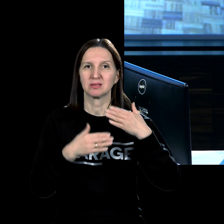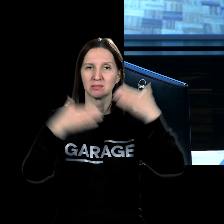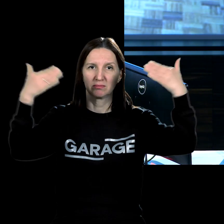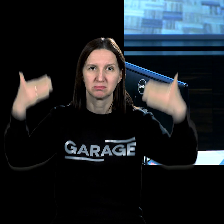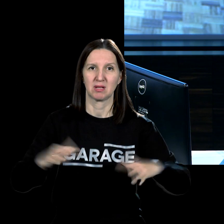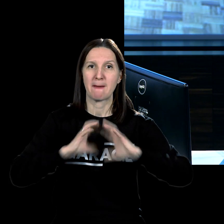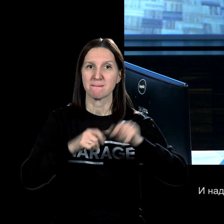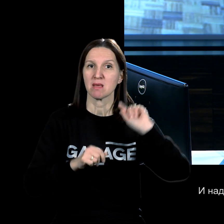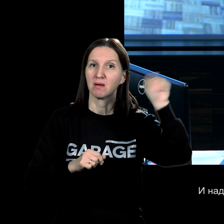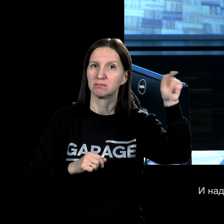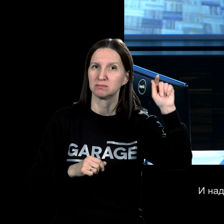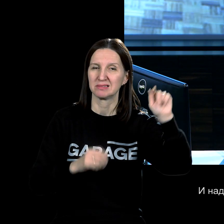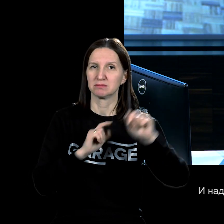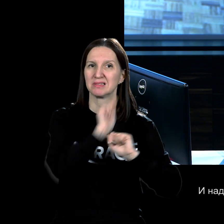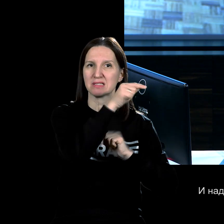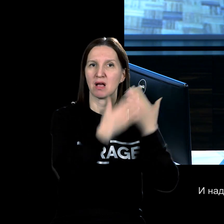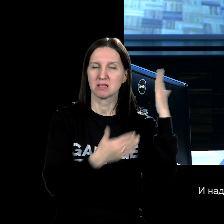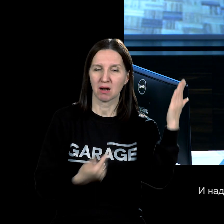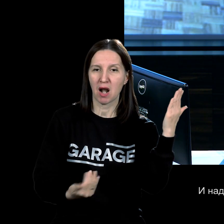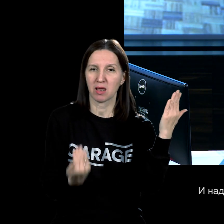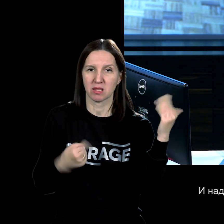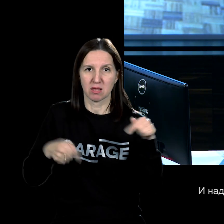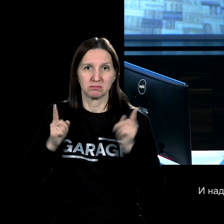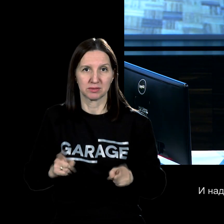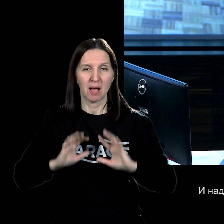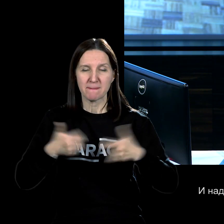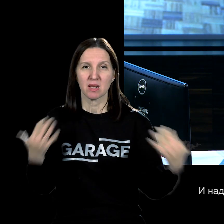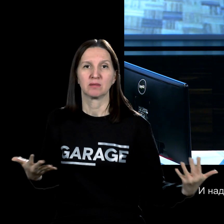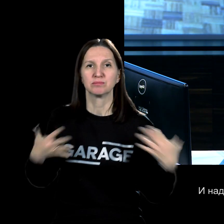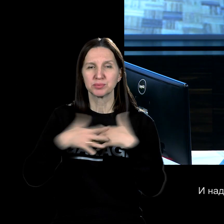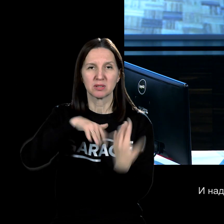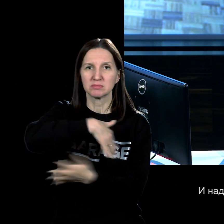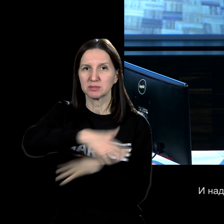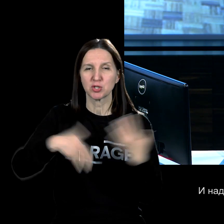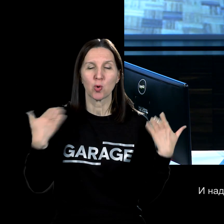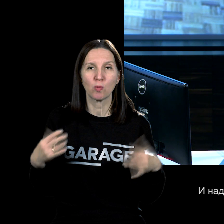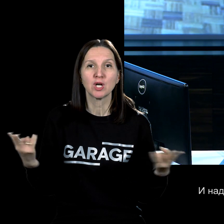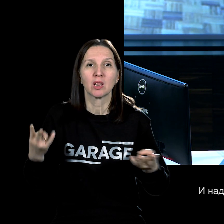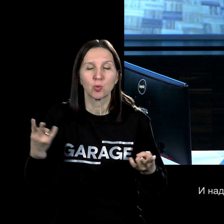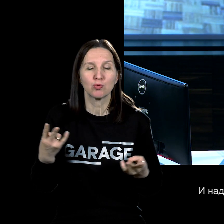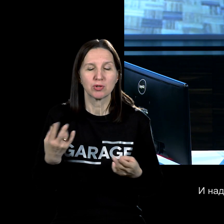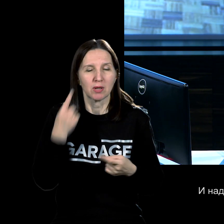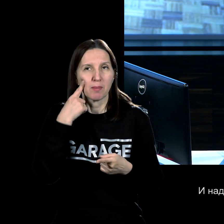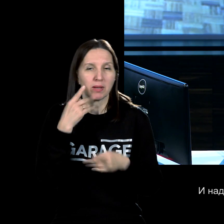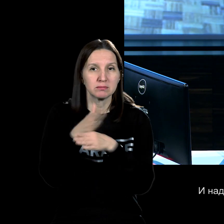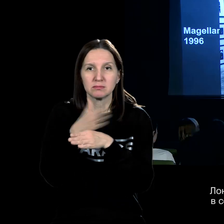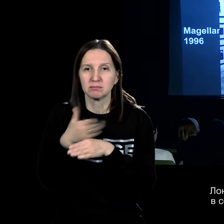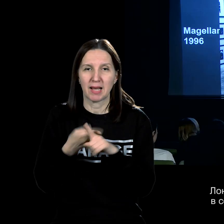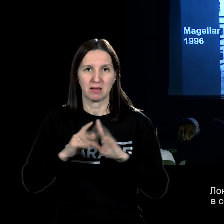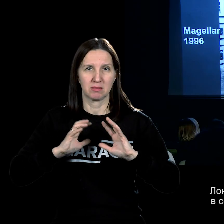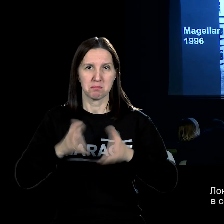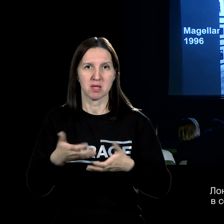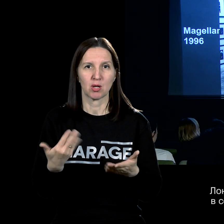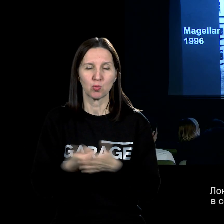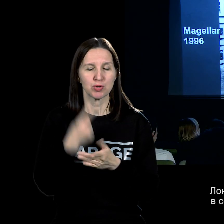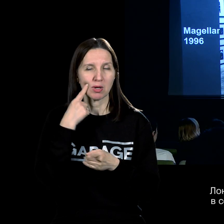все эти миры смешались. И надо как-то в этом мире, наверное, ориентироваться, создать его каталог, создать его